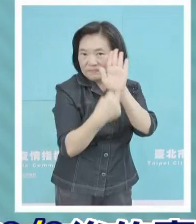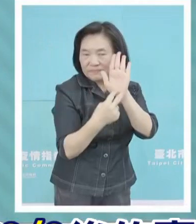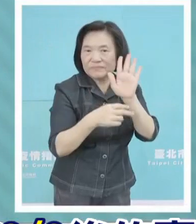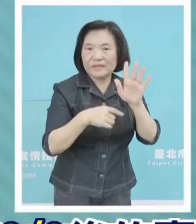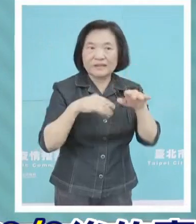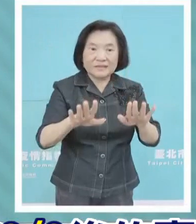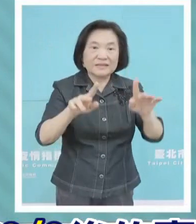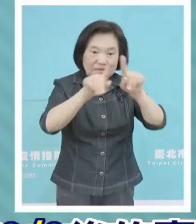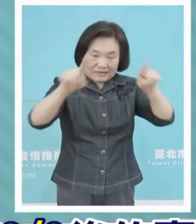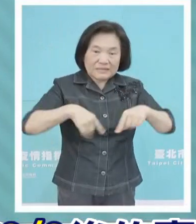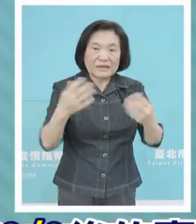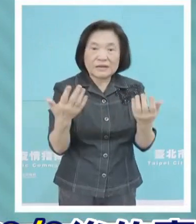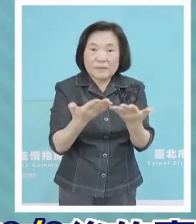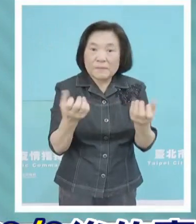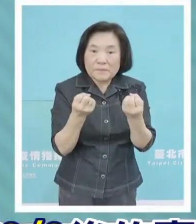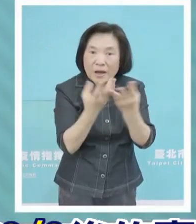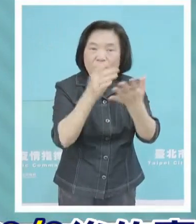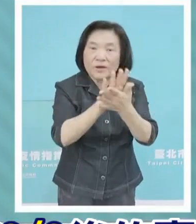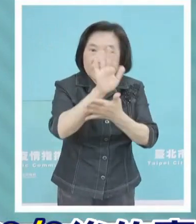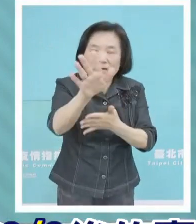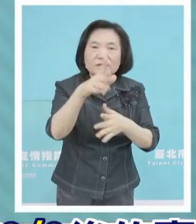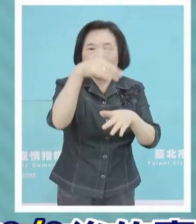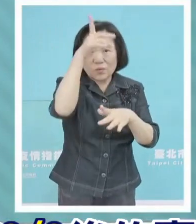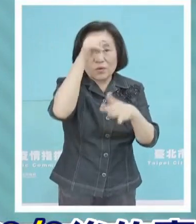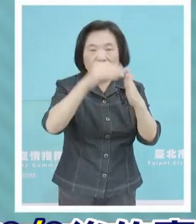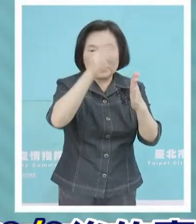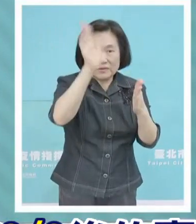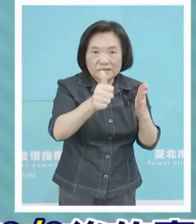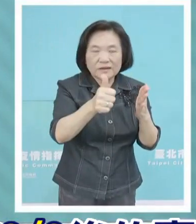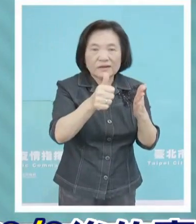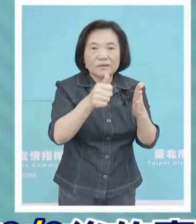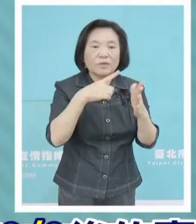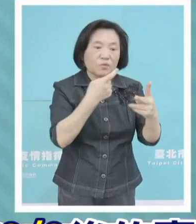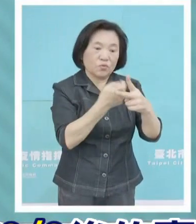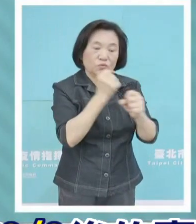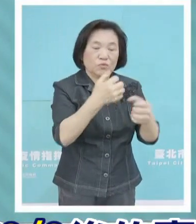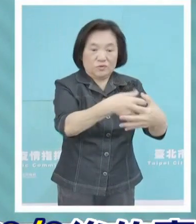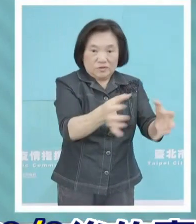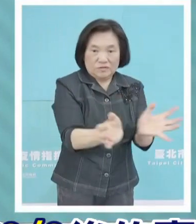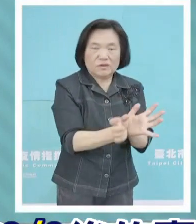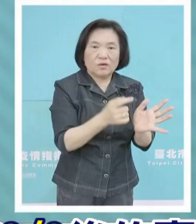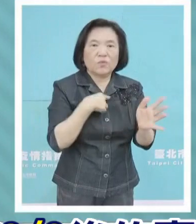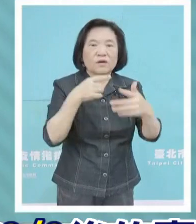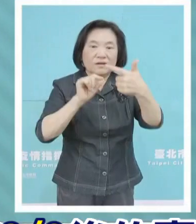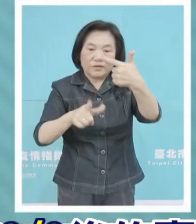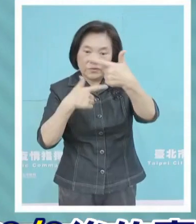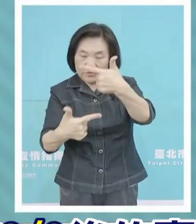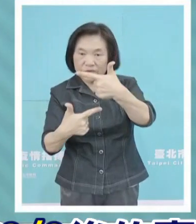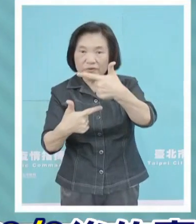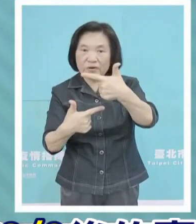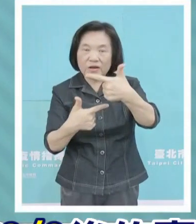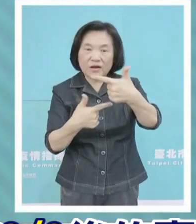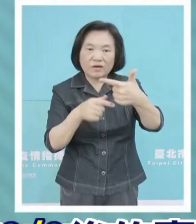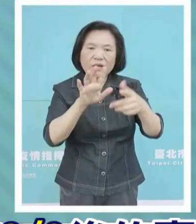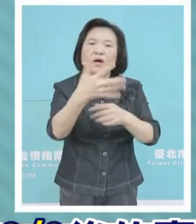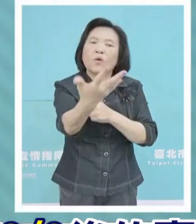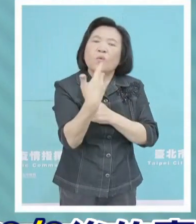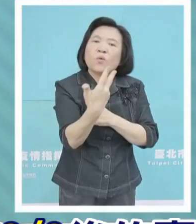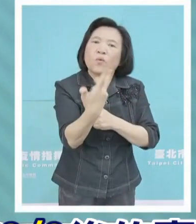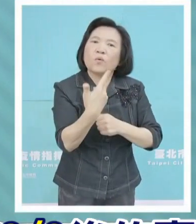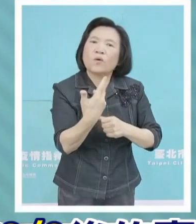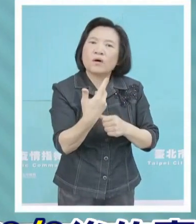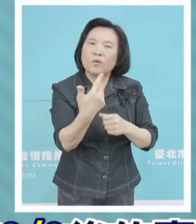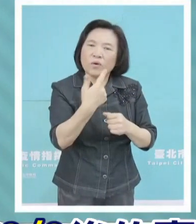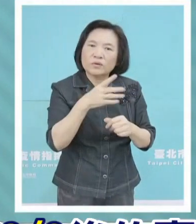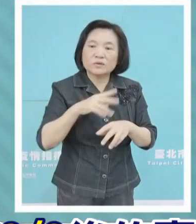我在我们的工作群组，我贴6月6号他来争取当合约诊所的那个简